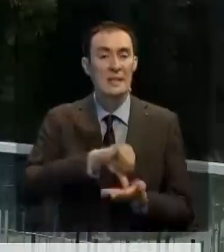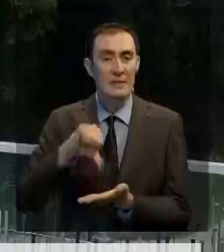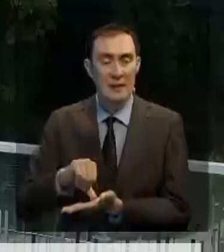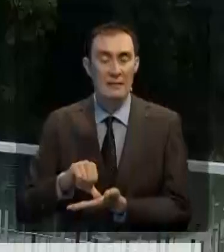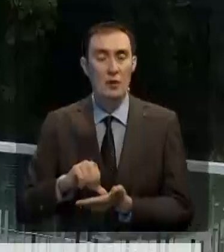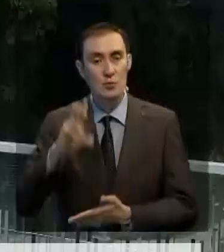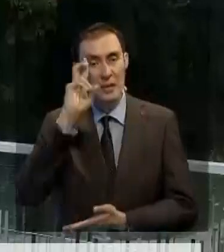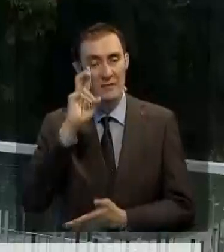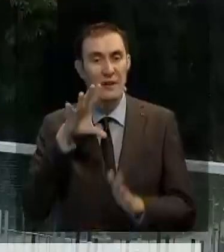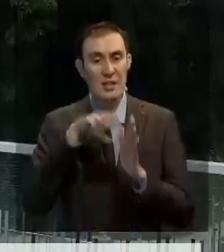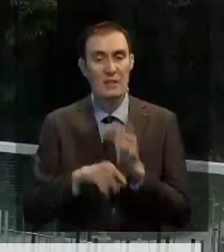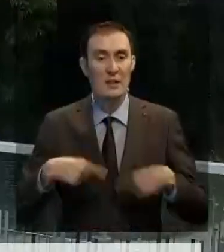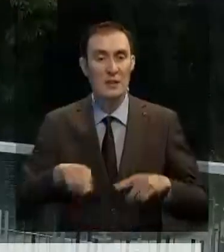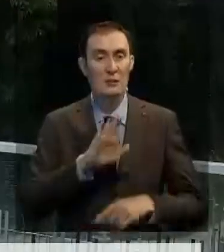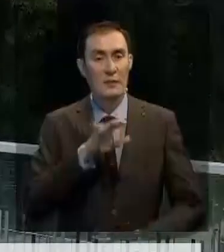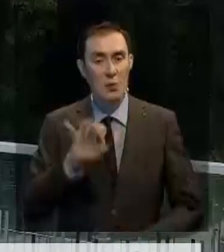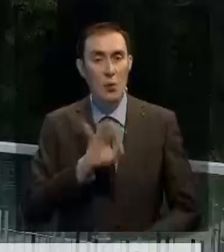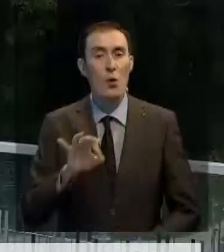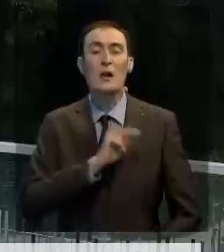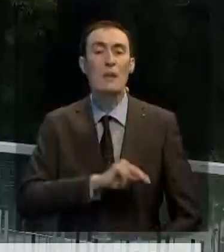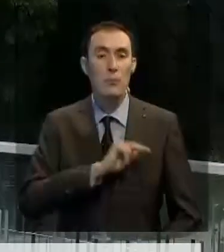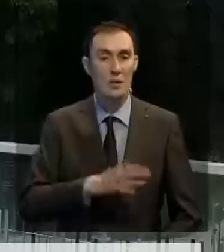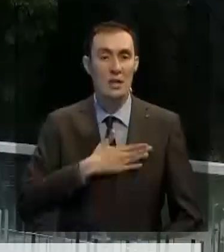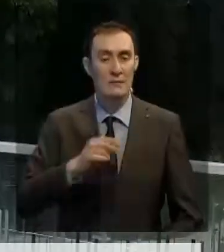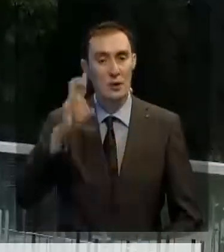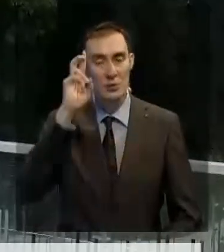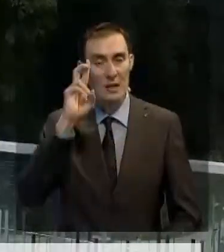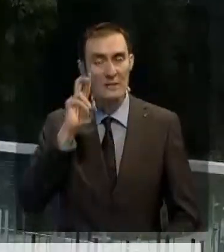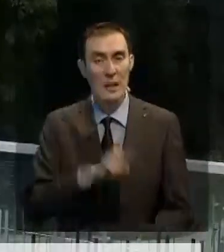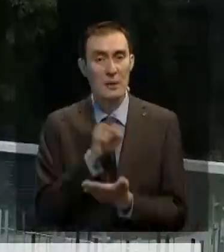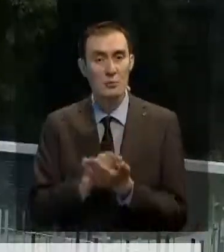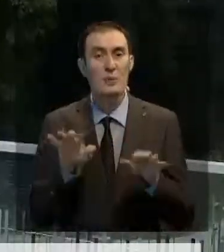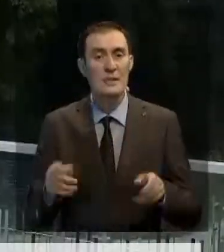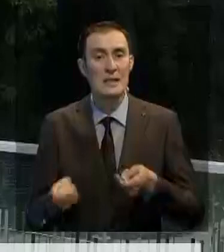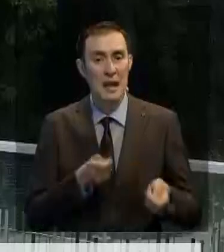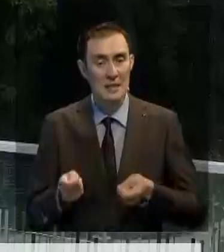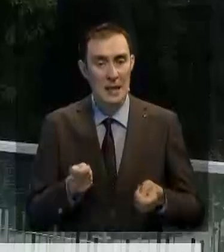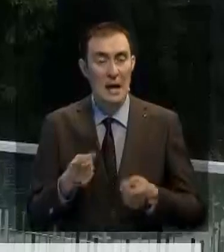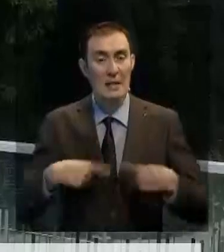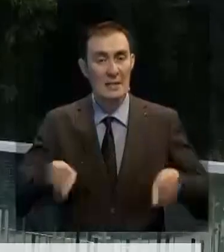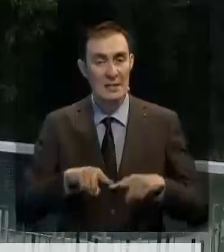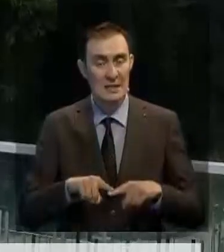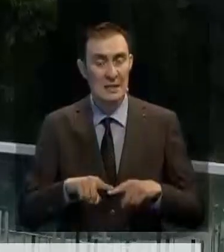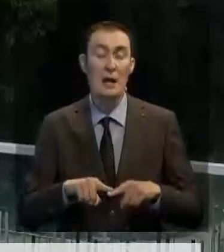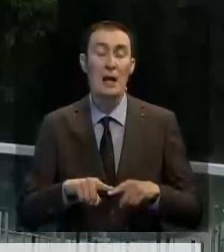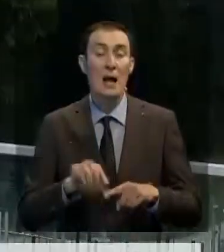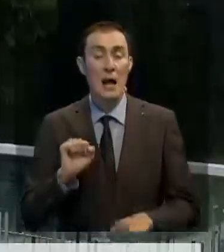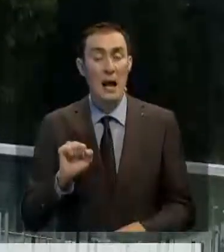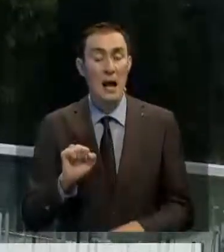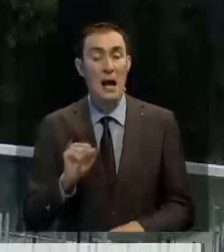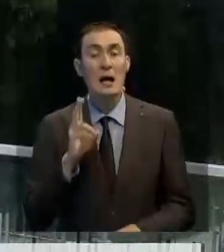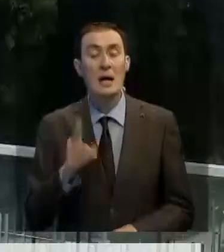представителям член стран, входящих в ВТО, о работе нашей страны на посту председателя этой организации. Вот